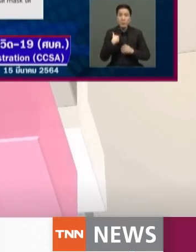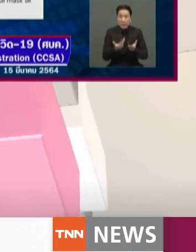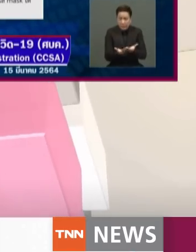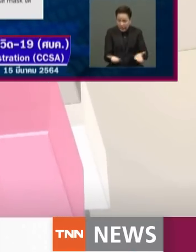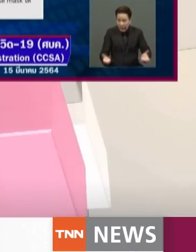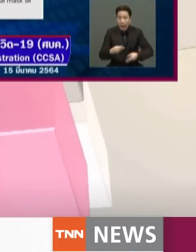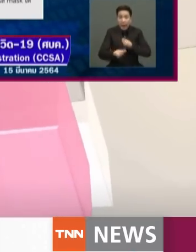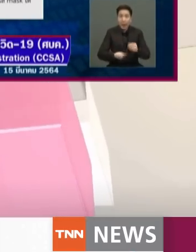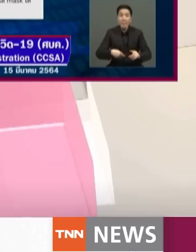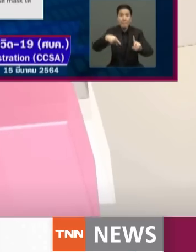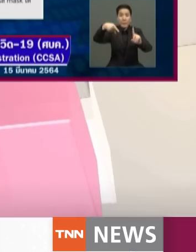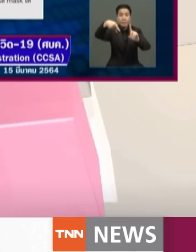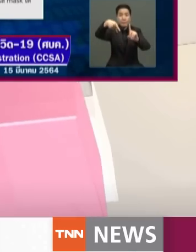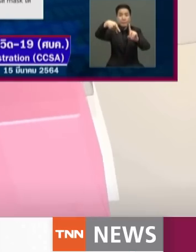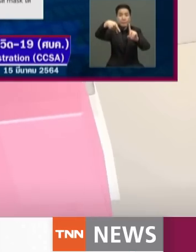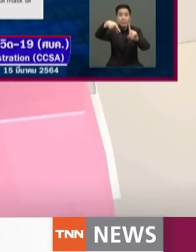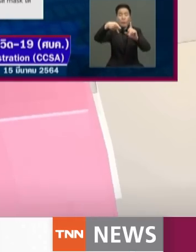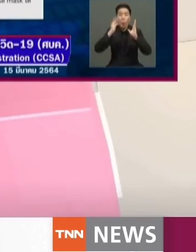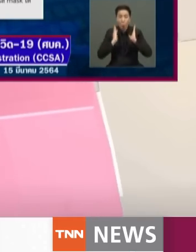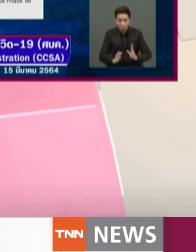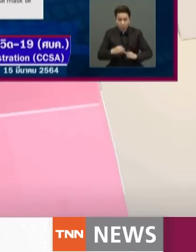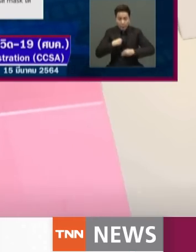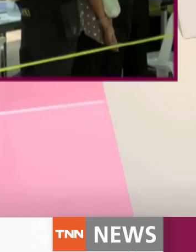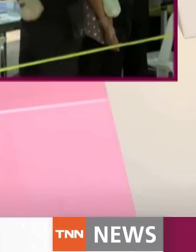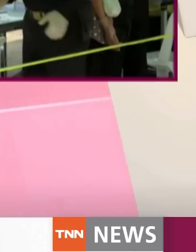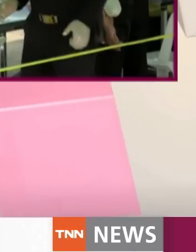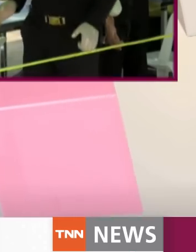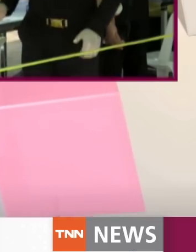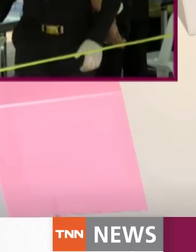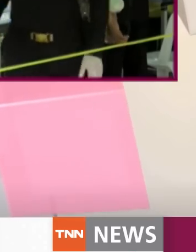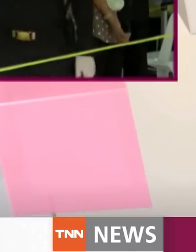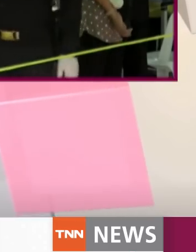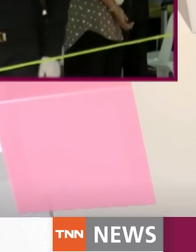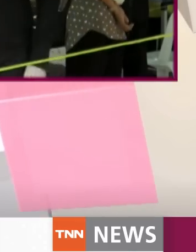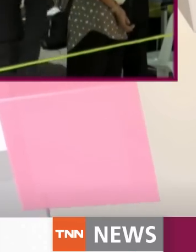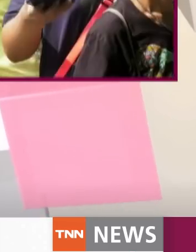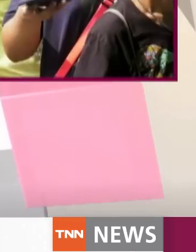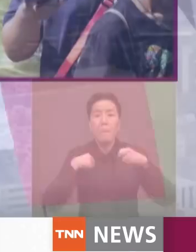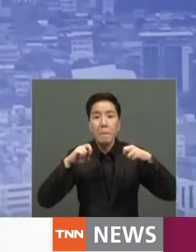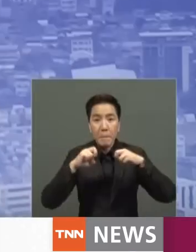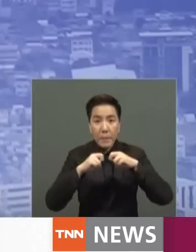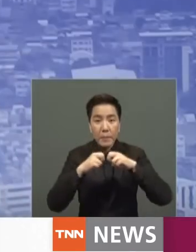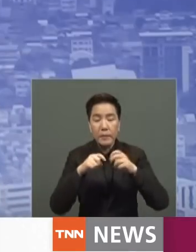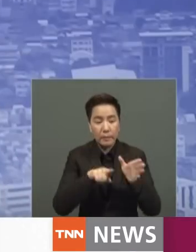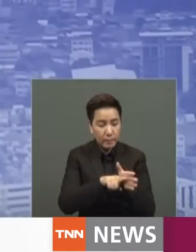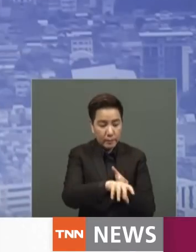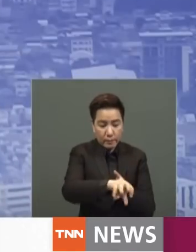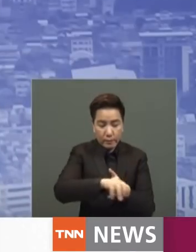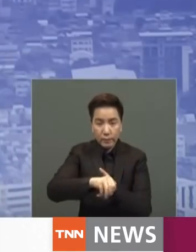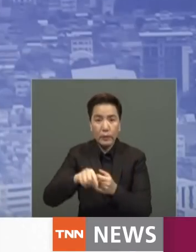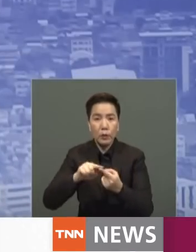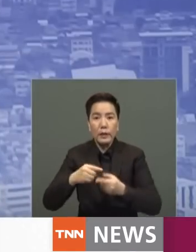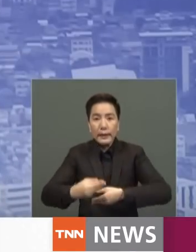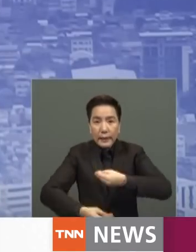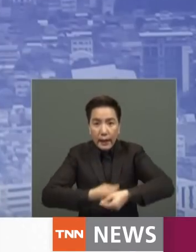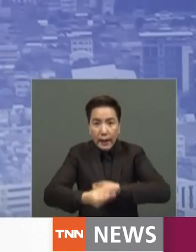อร์ซึ่งมีประวัติการเดินทางไปพบผู้คนมากมายในหลายพื้นที่เลยทีเดียวค่ะ ดังนั้นนะครับนี่คือเป็นการระบาดที่